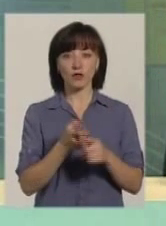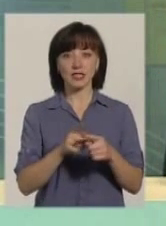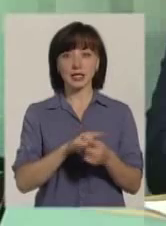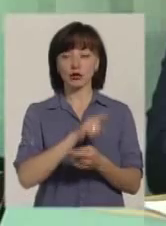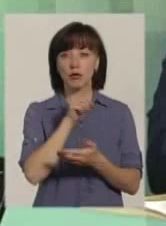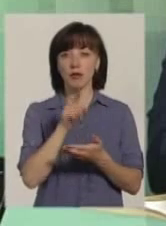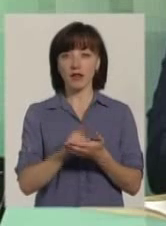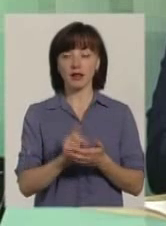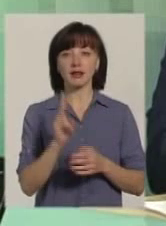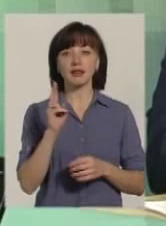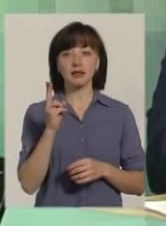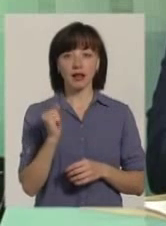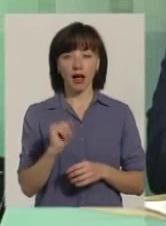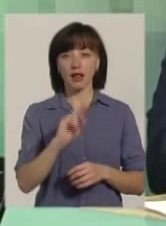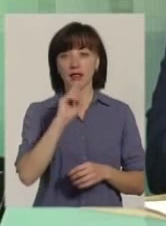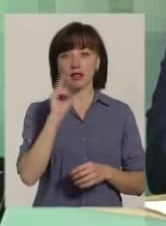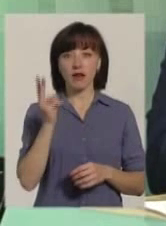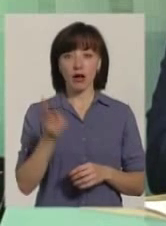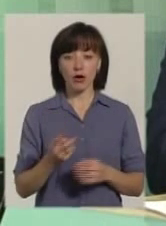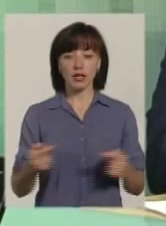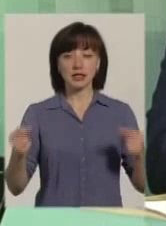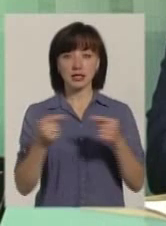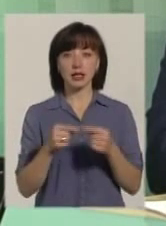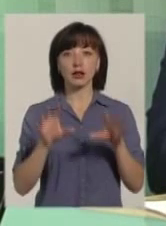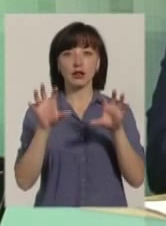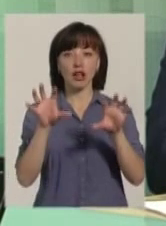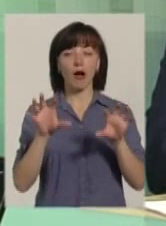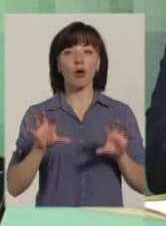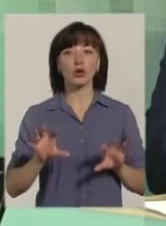роки, згідно законодавства, згідно тих